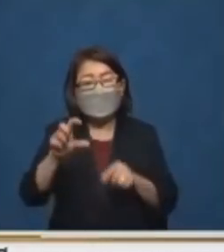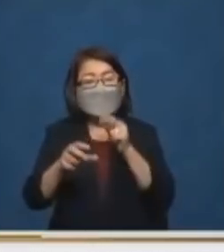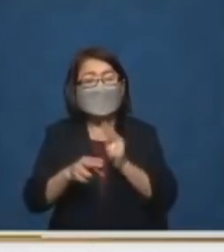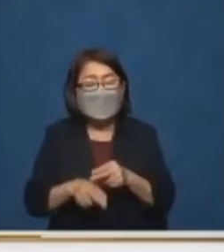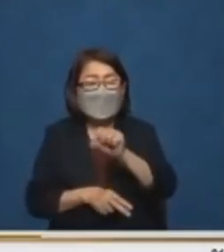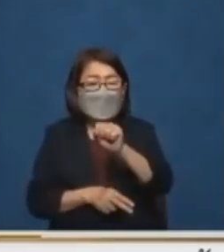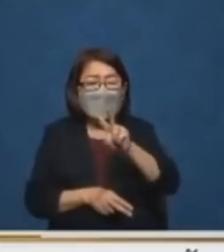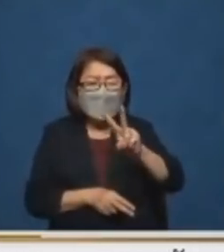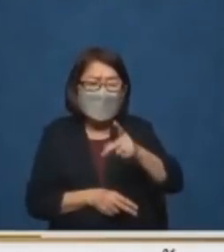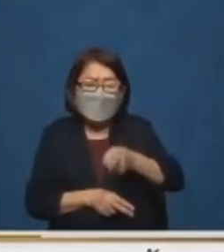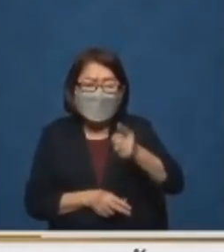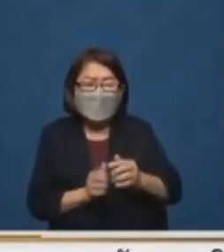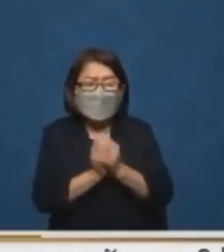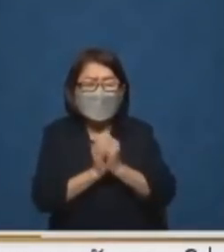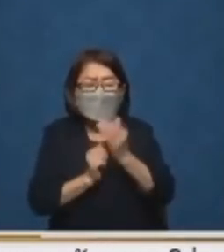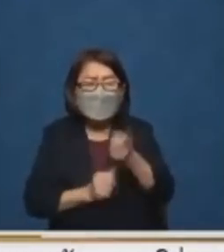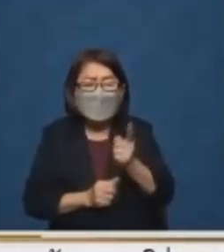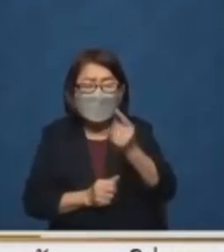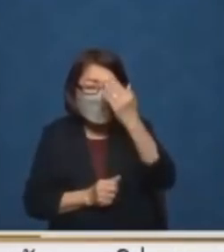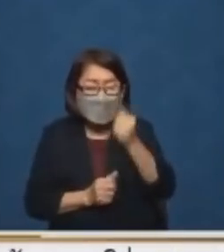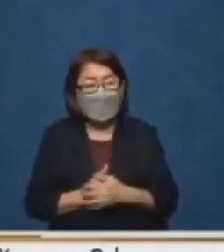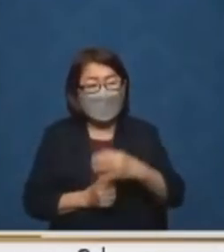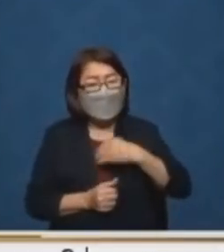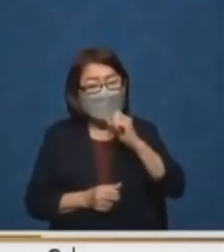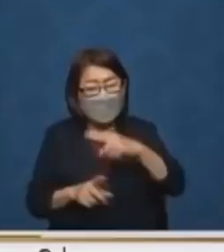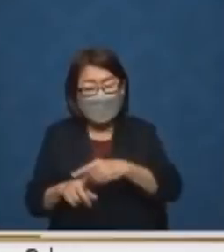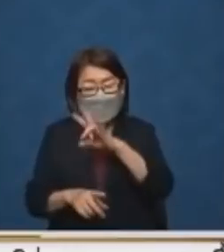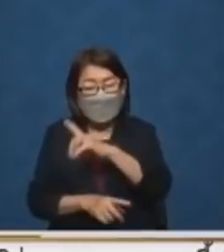ต้นว่าเมื่วท 6 กระดักระดาคมที่ผ่านมา